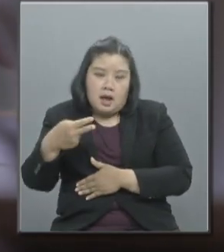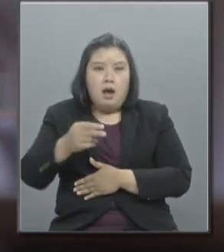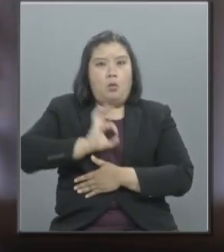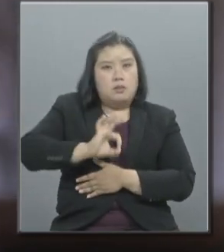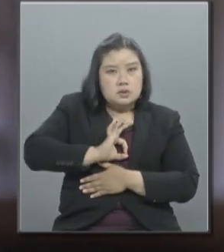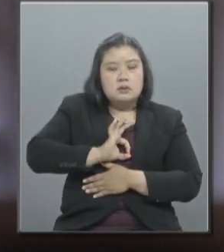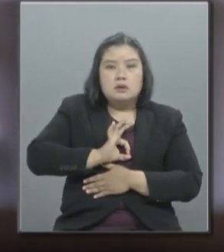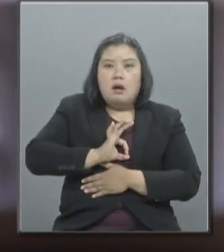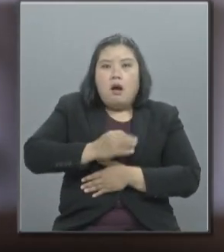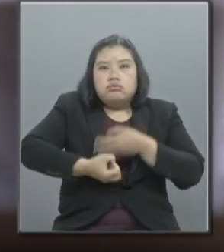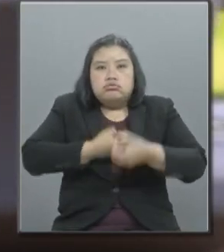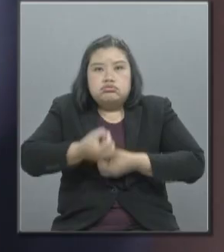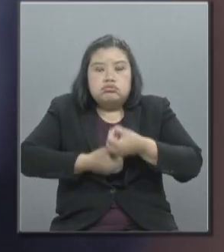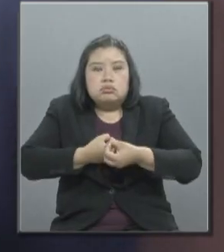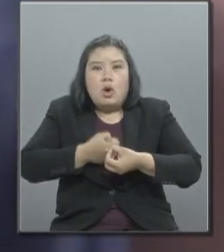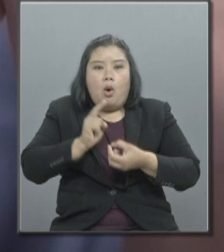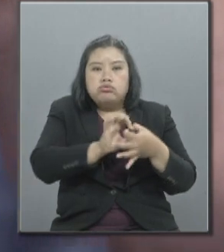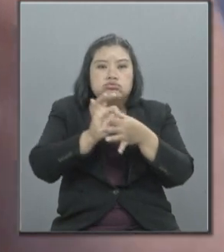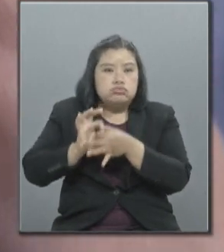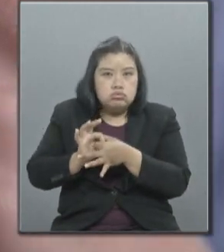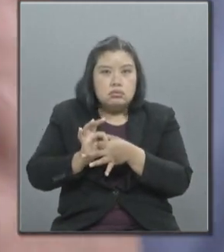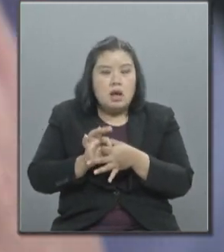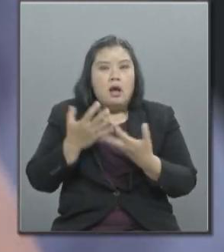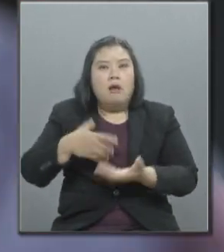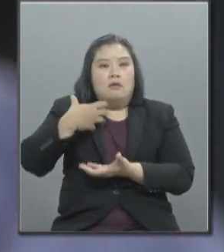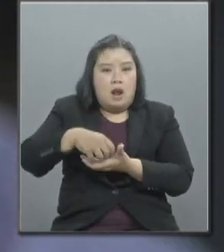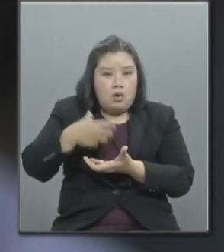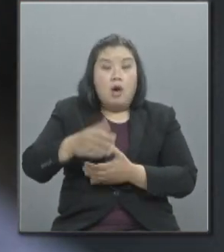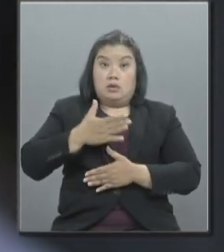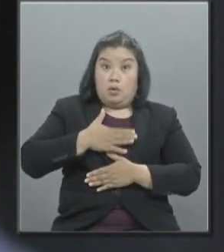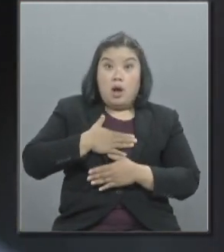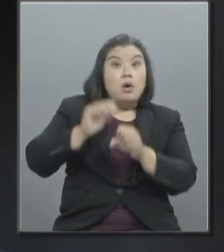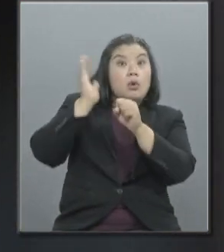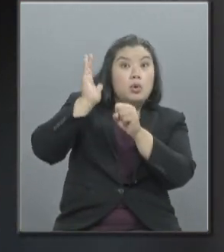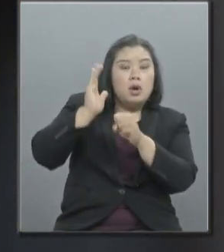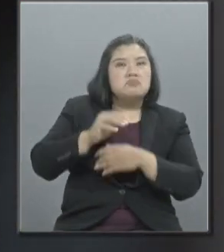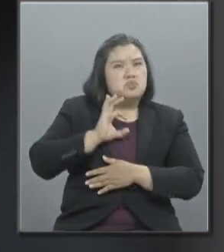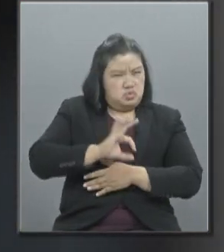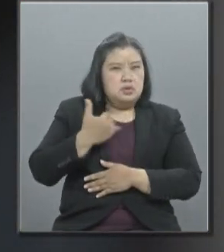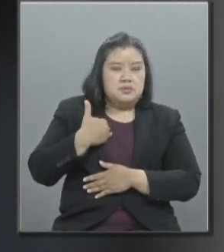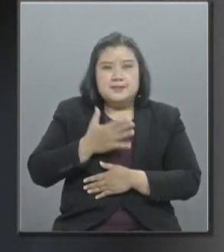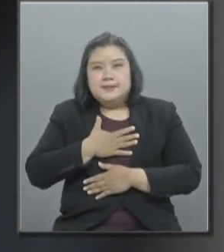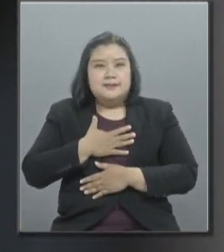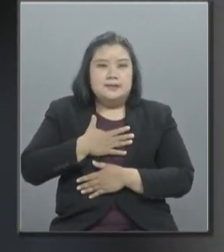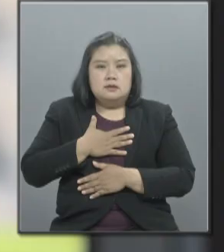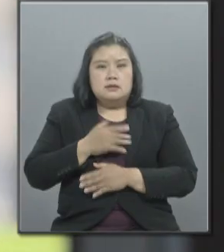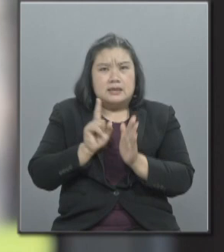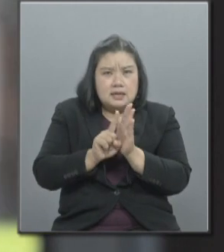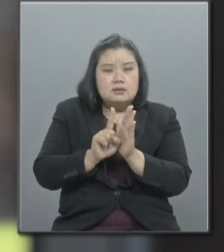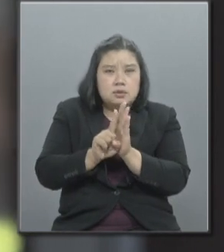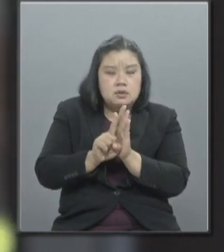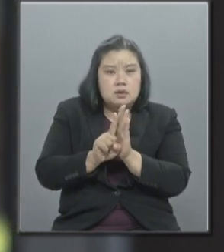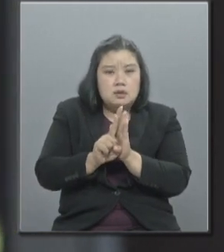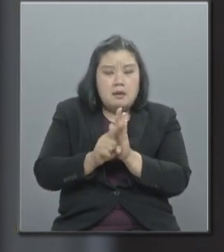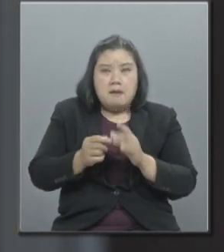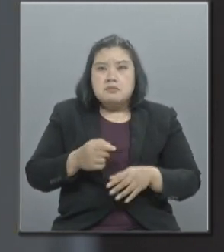น้ำเสียงการถ่ายทอดก็ต้องสอดคล้องในตัวสารคดีรวมถึงพิธีกรเนี่ยจริงๆค่อนข้างกดดันนะแม้จะดูมาไม่กี่นาทีเนี่ยแต่ถ้าเ